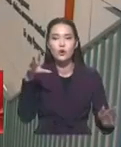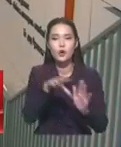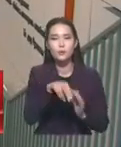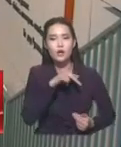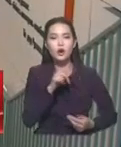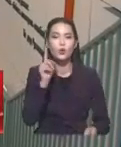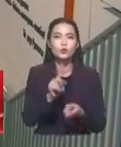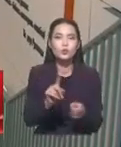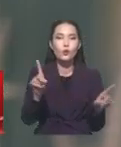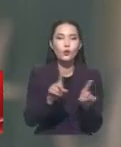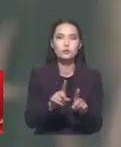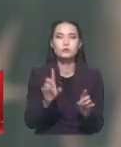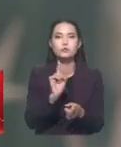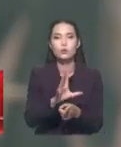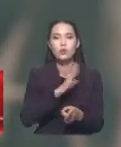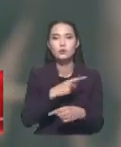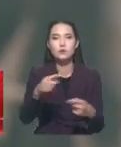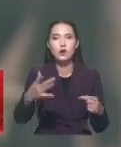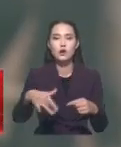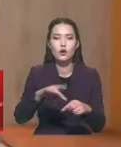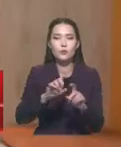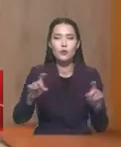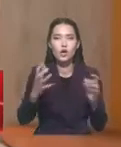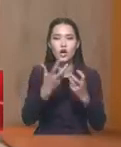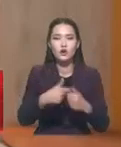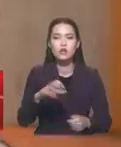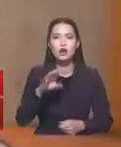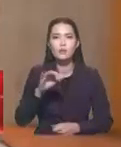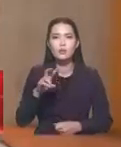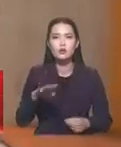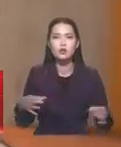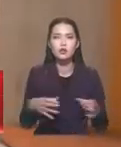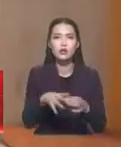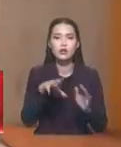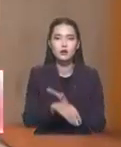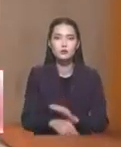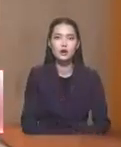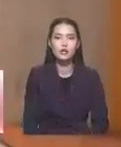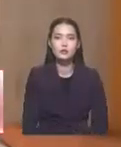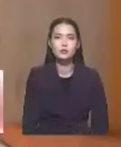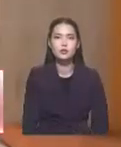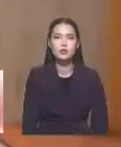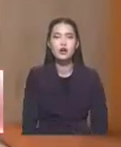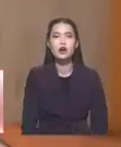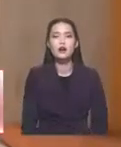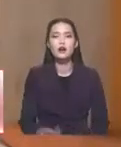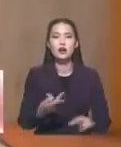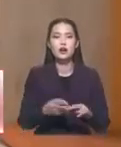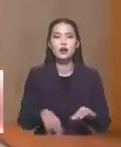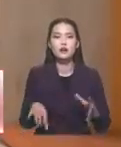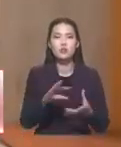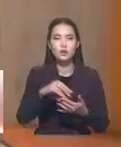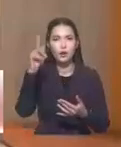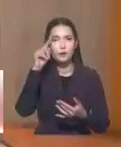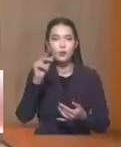должны выглядеть все комфортные школы страны, считают партийцы. Как недавно глава государства говорил, что в Астане